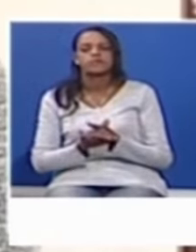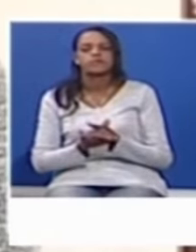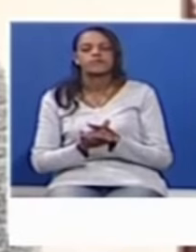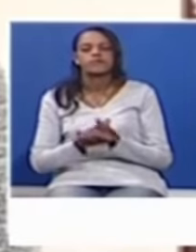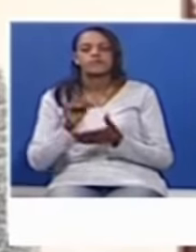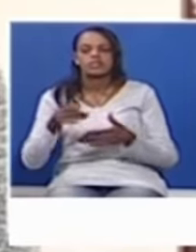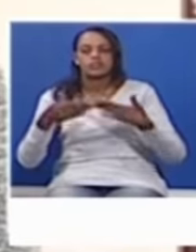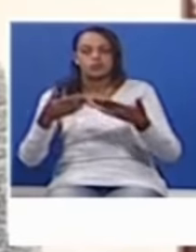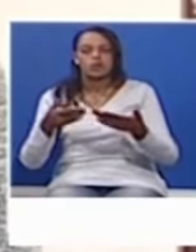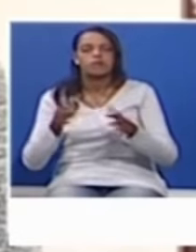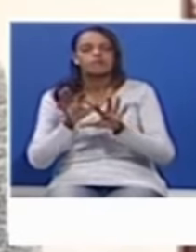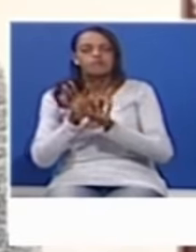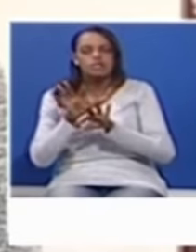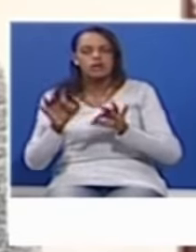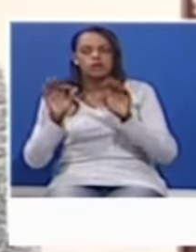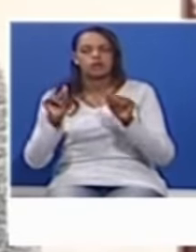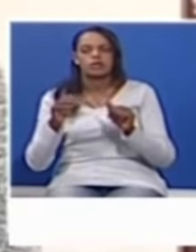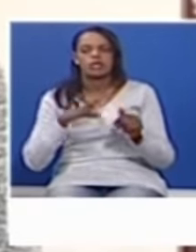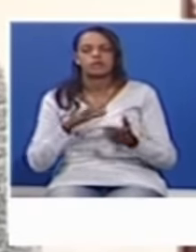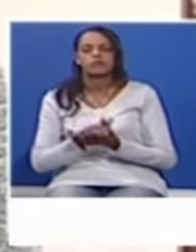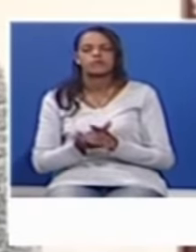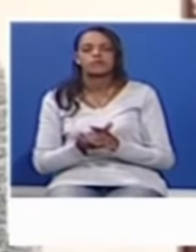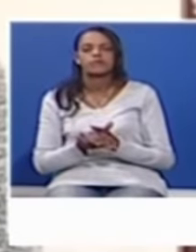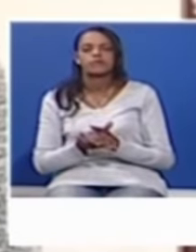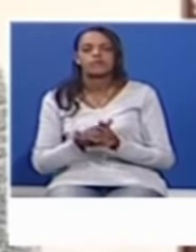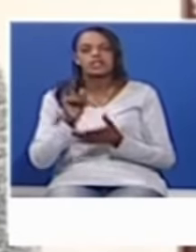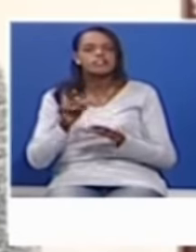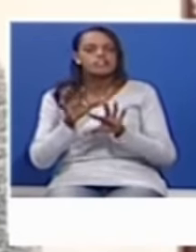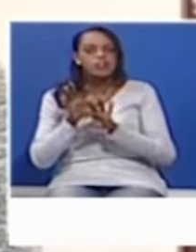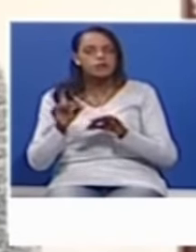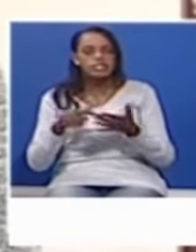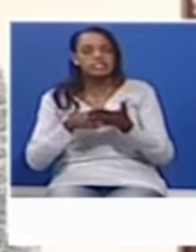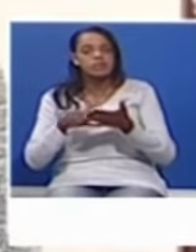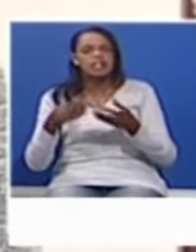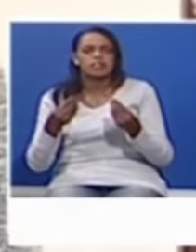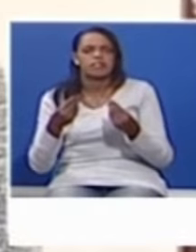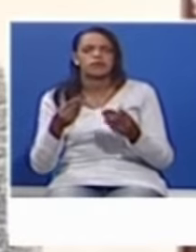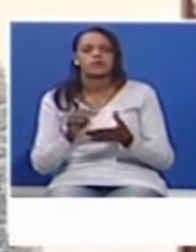እቲ ዝወሃቦ ርትዓዊ ክኸውን ክኽእል ኣለዎ እቲ ርትዓውነት ዝበሃል ከዓ እንታይ እዩ